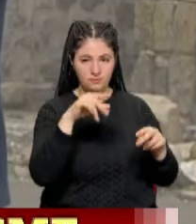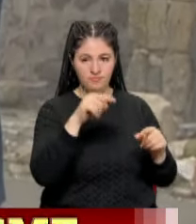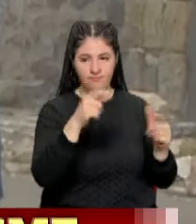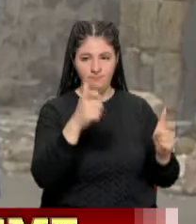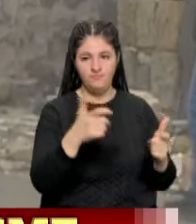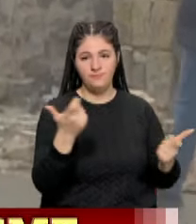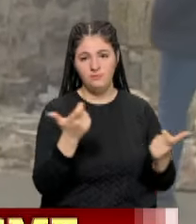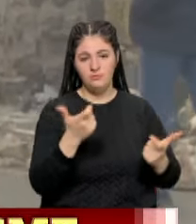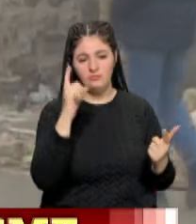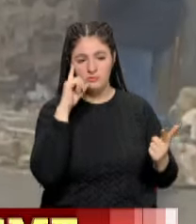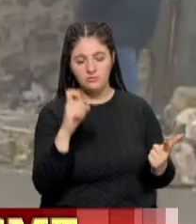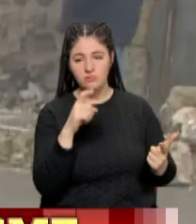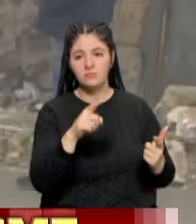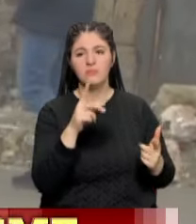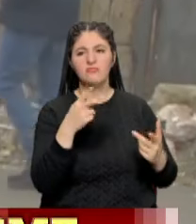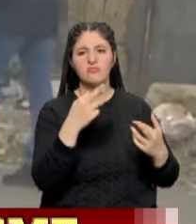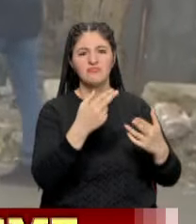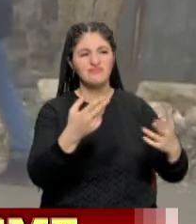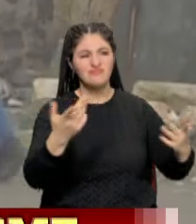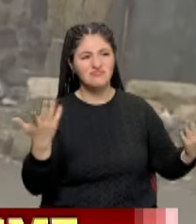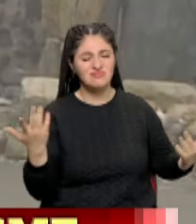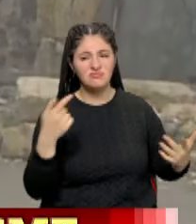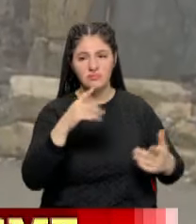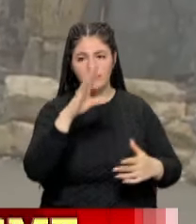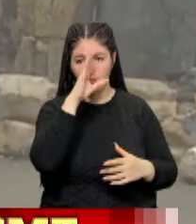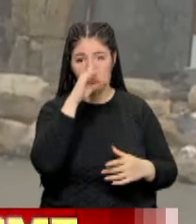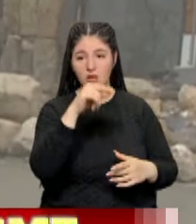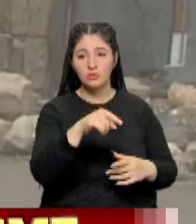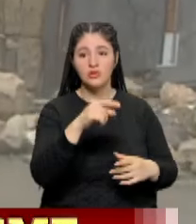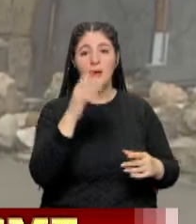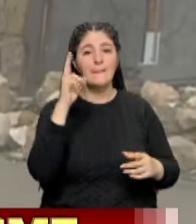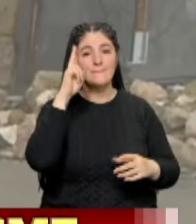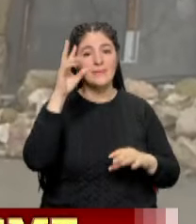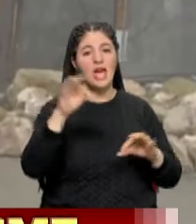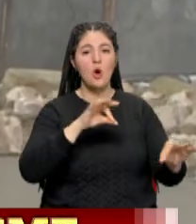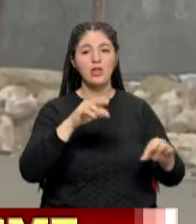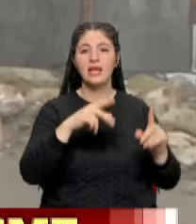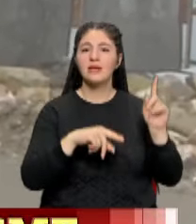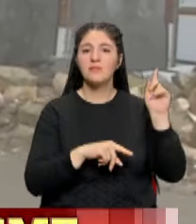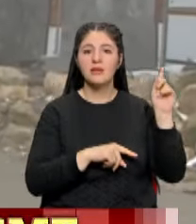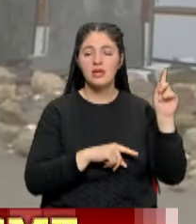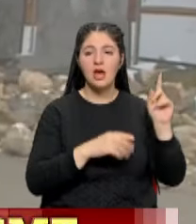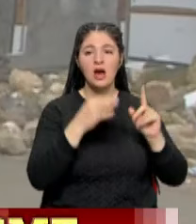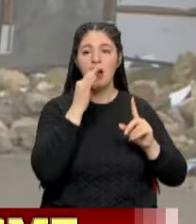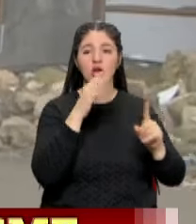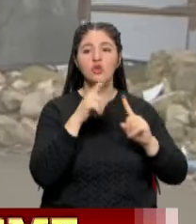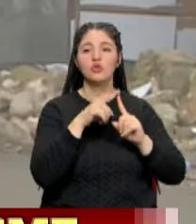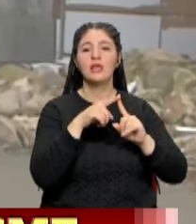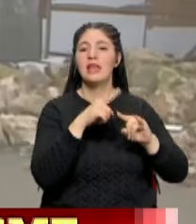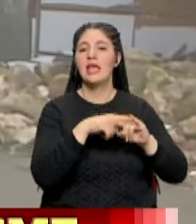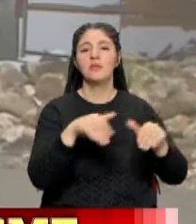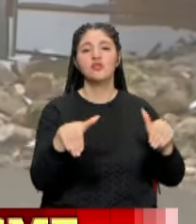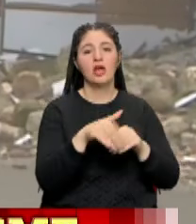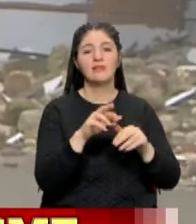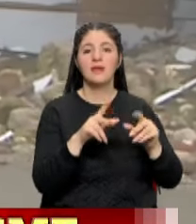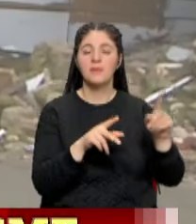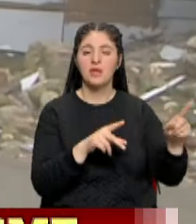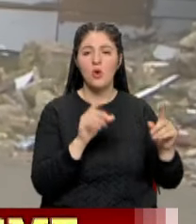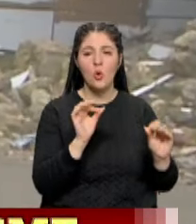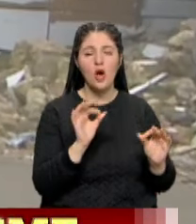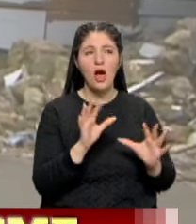burası neresi? Burası virane bir yer. Burası İstanbul'un Beyoğlu Caddesi. Ankara'da Tunalı Hilmi Caddesi.